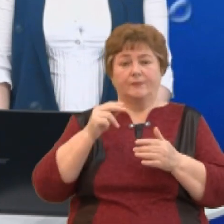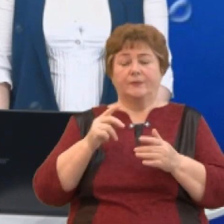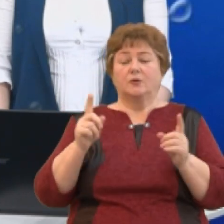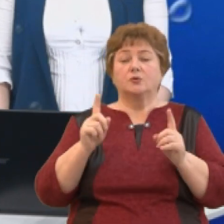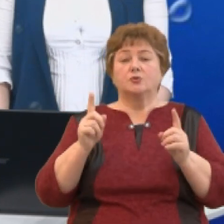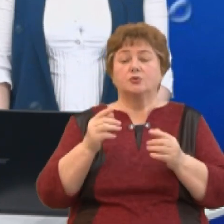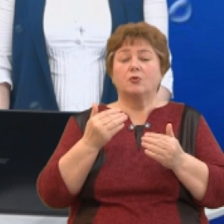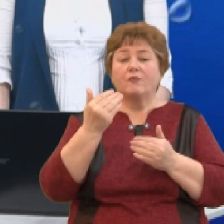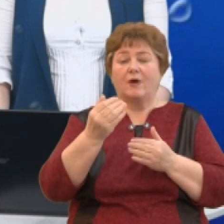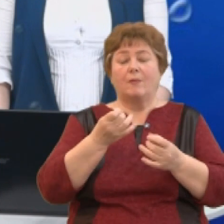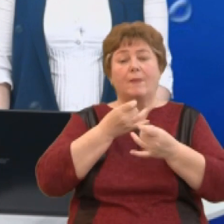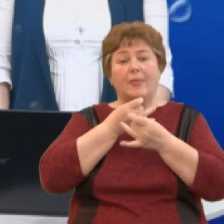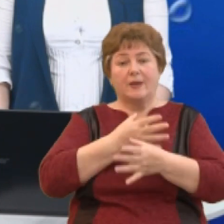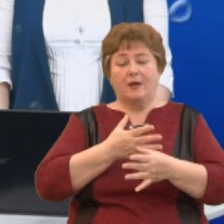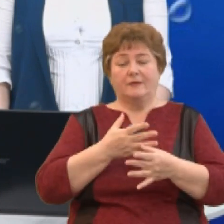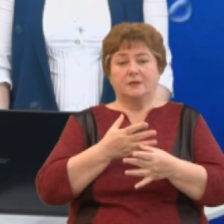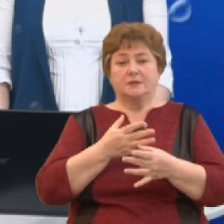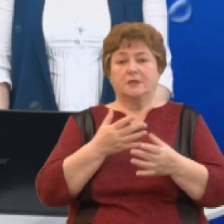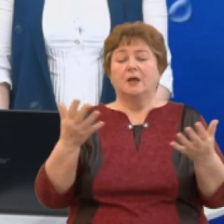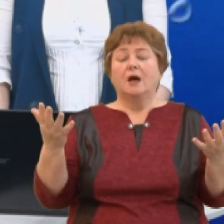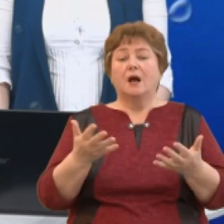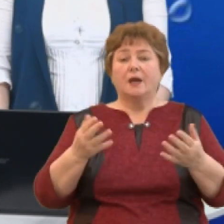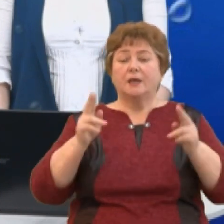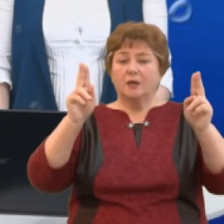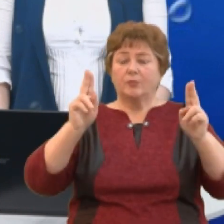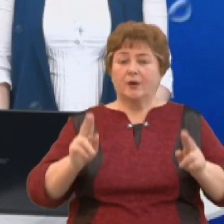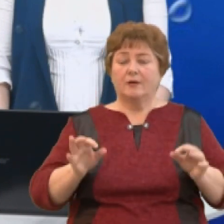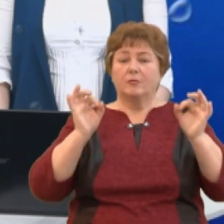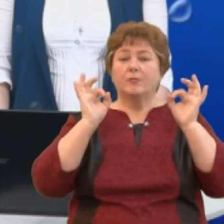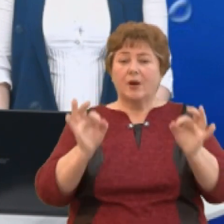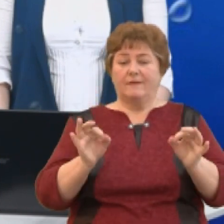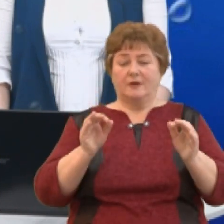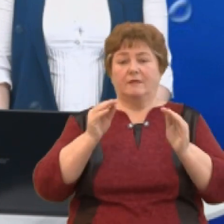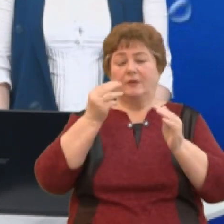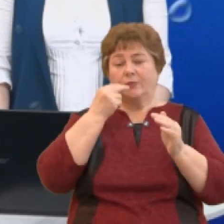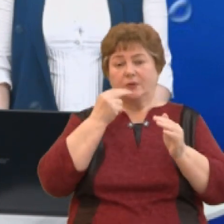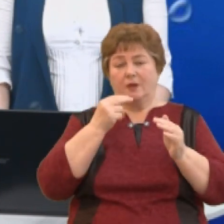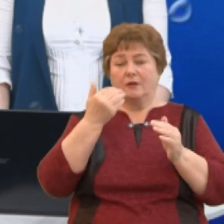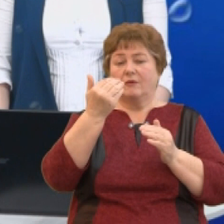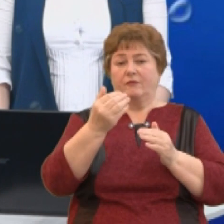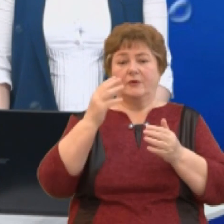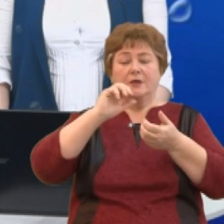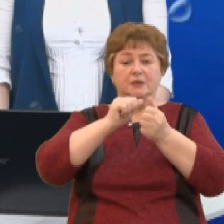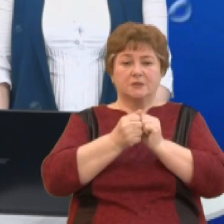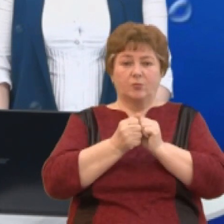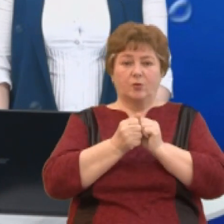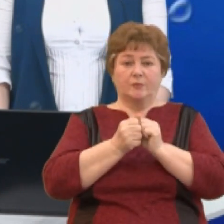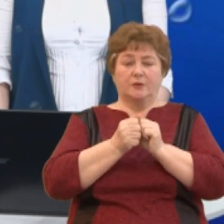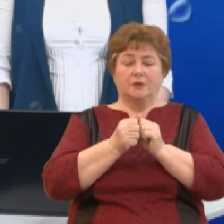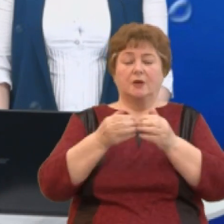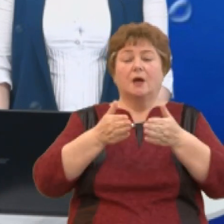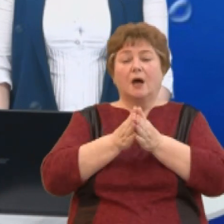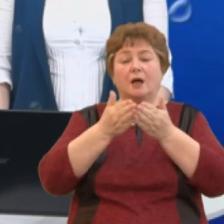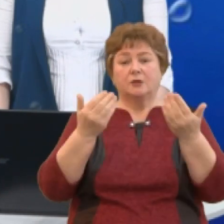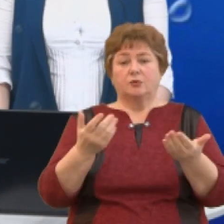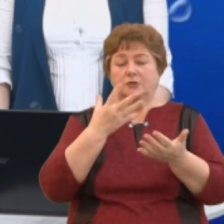Что вам понравилось? Какие правила правильного питания вы запомнили? Откройте